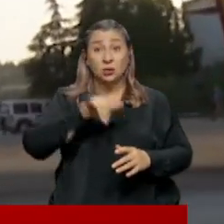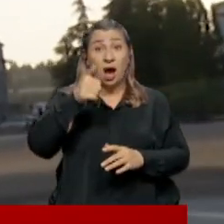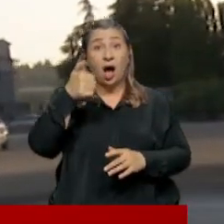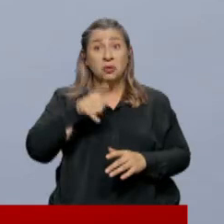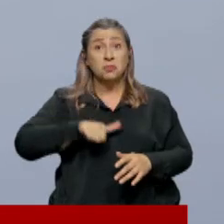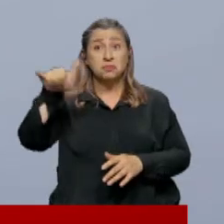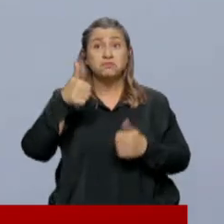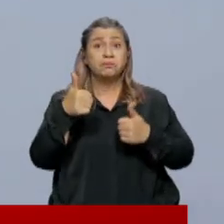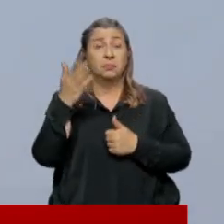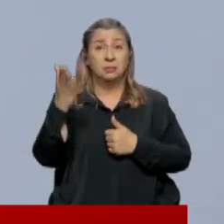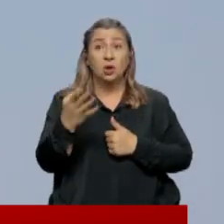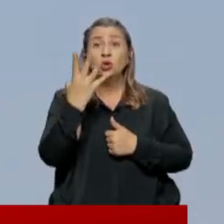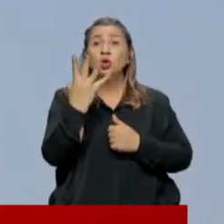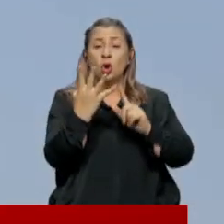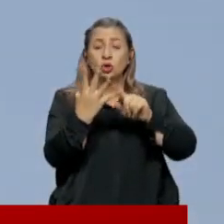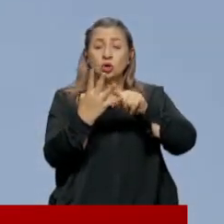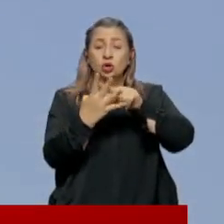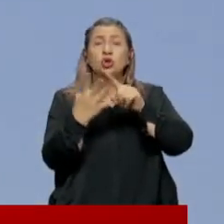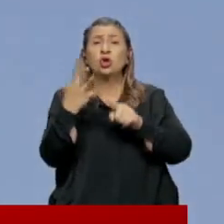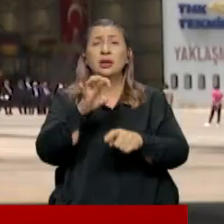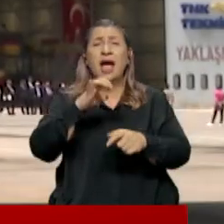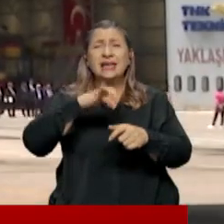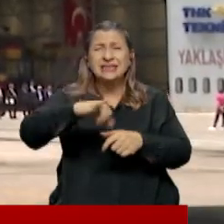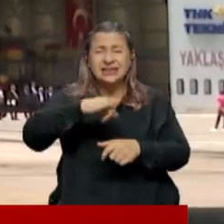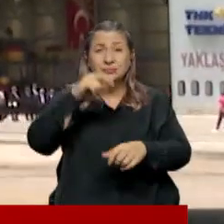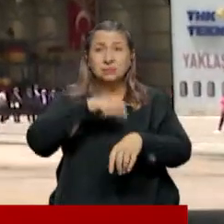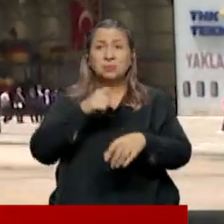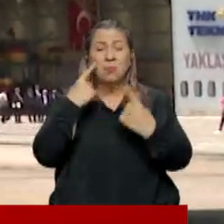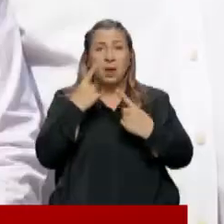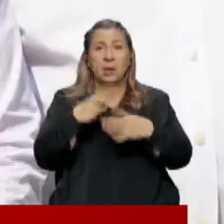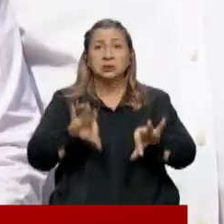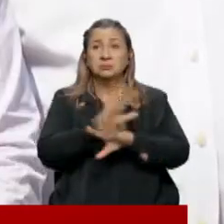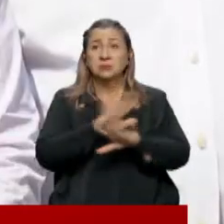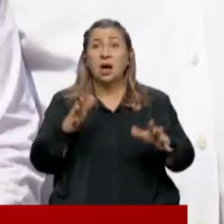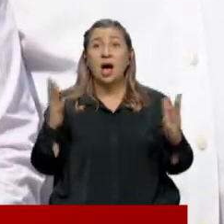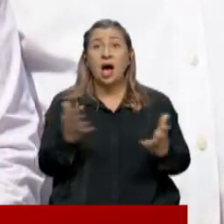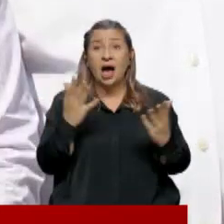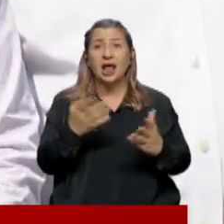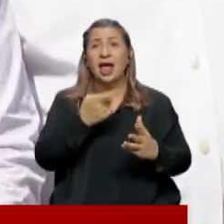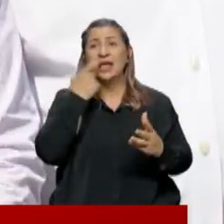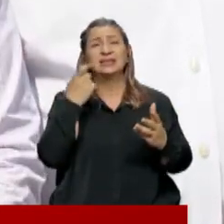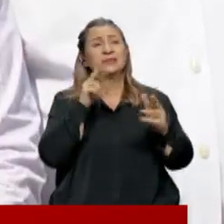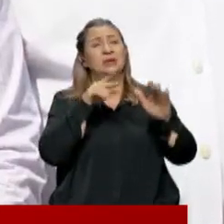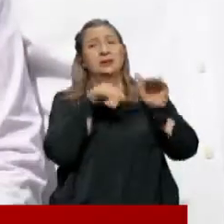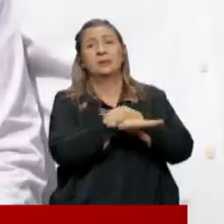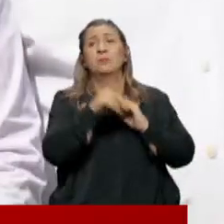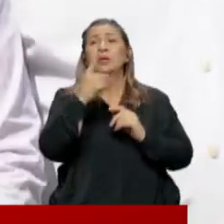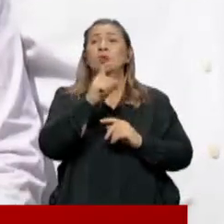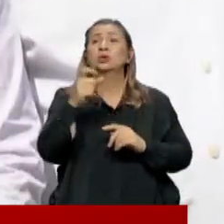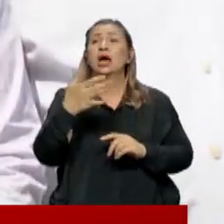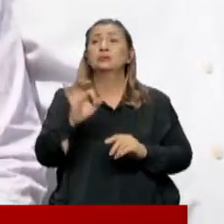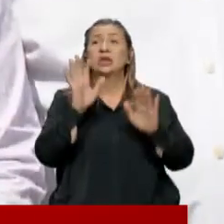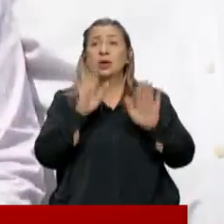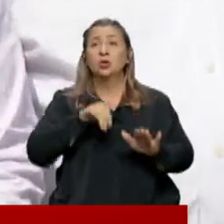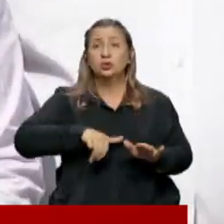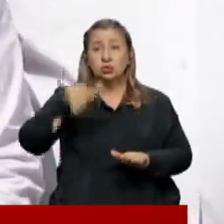6'sı uçabilecek durumda. 4'ünün 4 ay gibi kısa bir zamanda bakımı da tamamlandı. Hala antikacı dükkanı gibi 1960'lardan